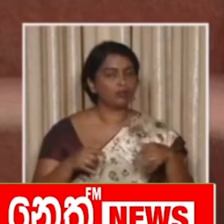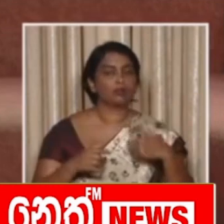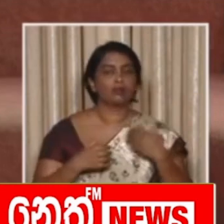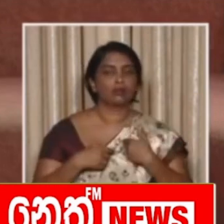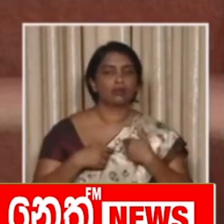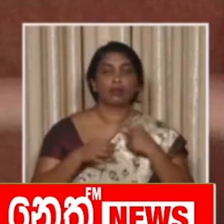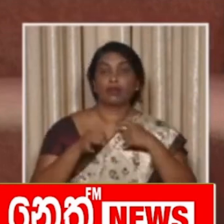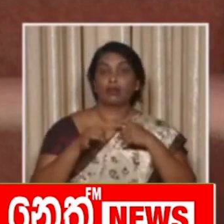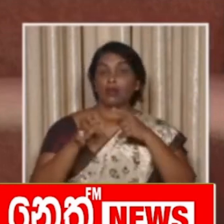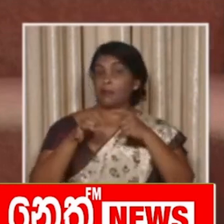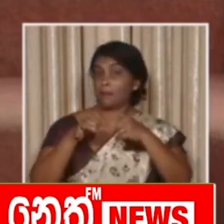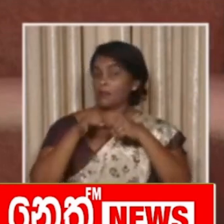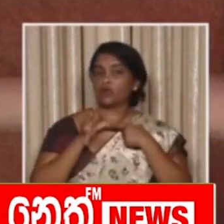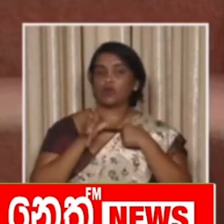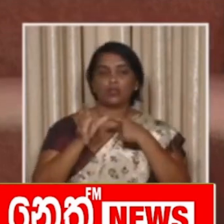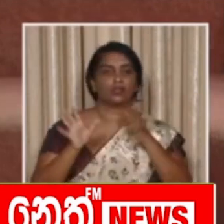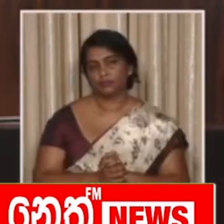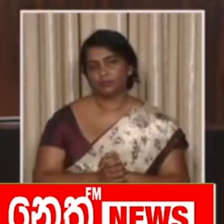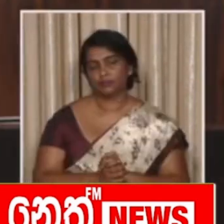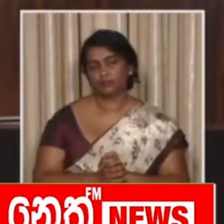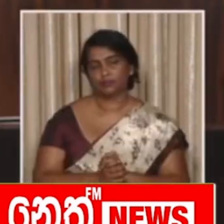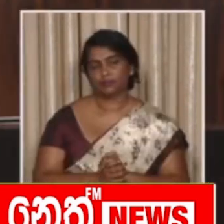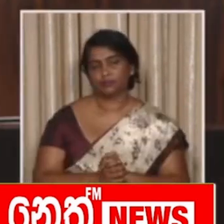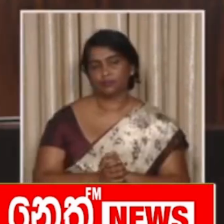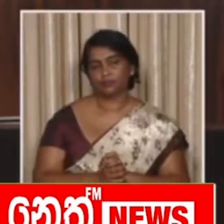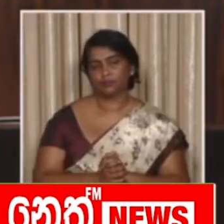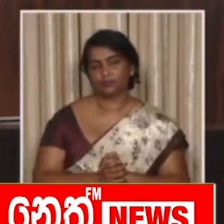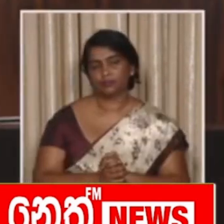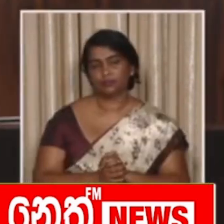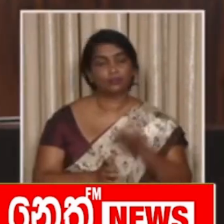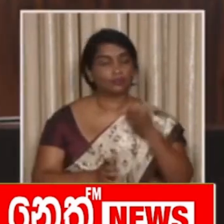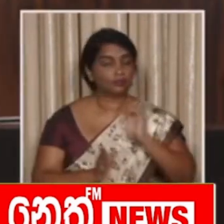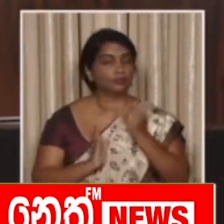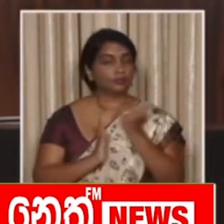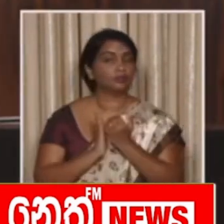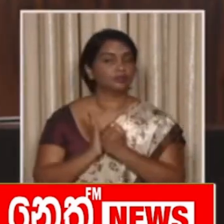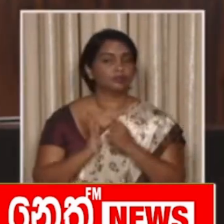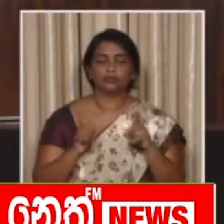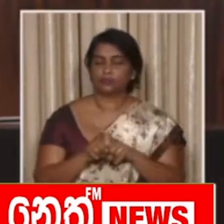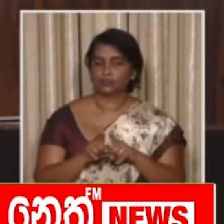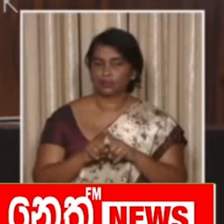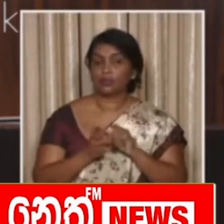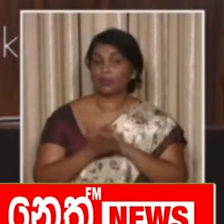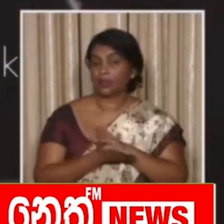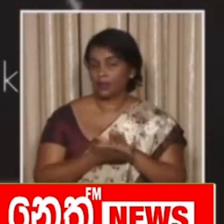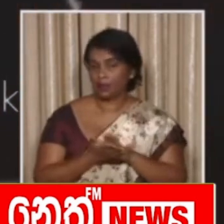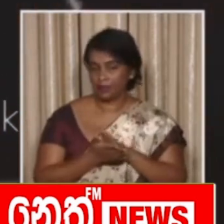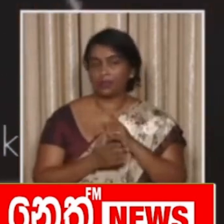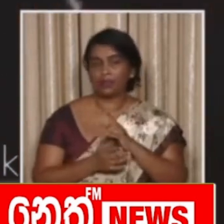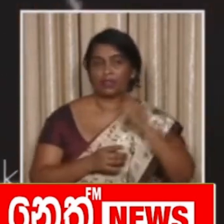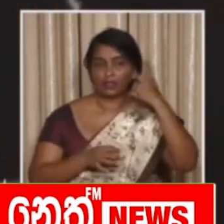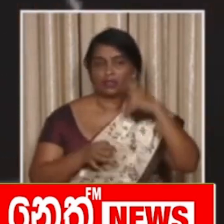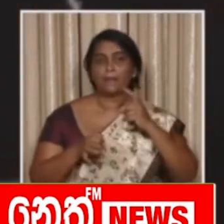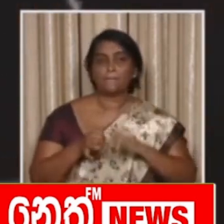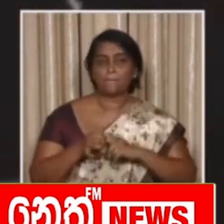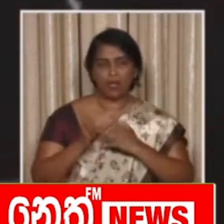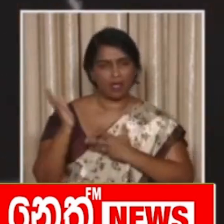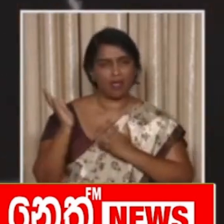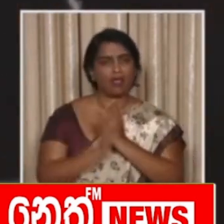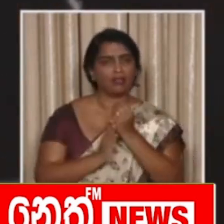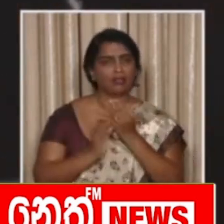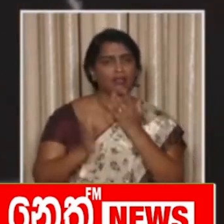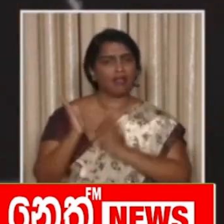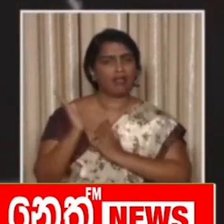මම මේ ප්‍රශ්නයට උත්තර දෙන්න ලෑස්ති නැහැ නියෝජ්‍ය කතානායකතුමනි ස්ථාවර යෝගානුව පැහැදිලිව මන්ත්‍රීවරට දෙවෙනි ප්‍රශ්නයක අයිතියක් තියෙනවා ඒ